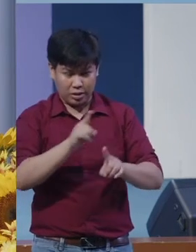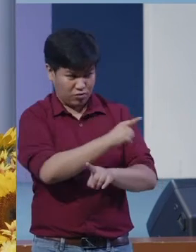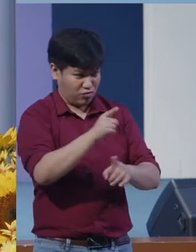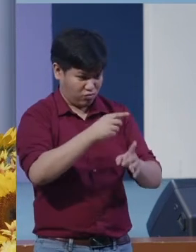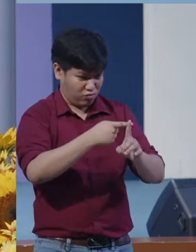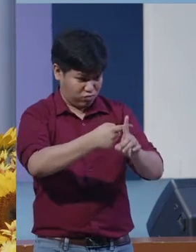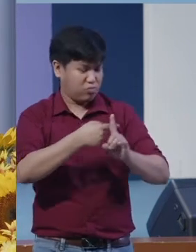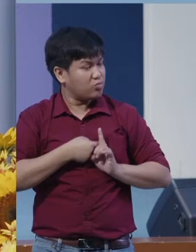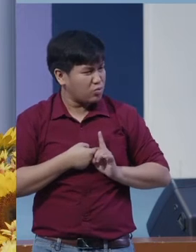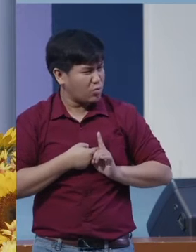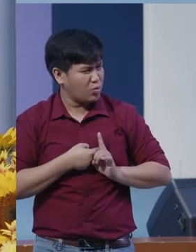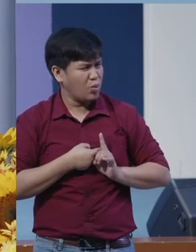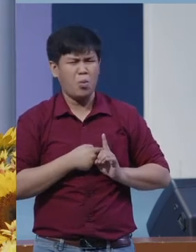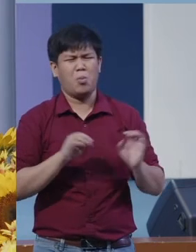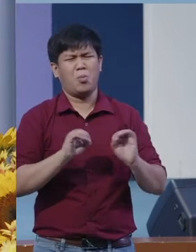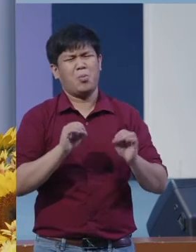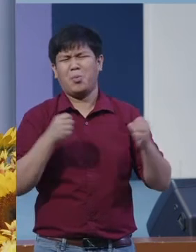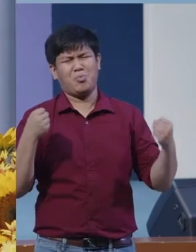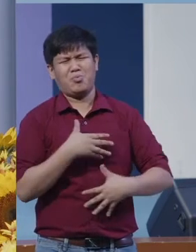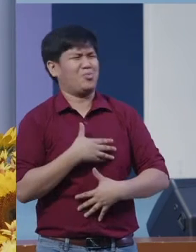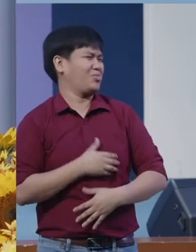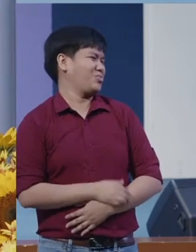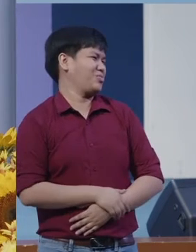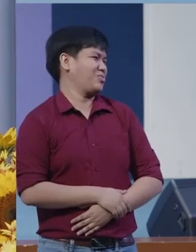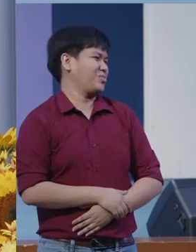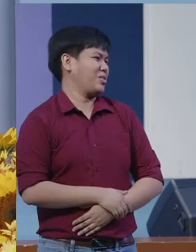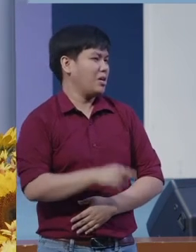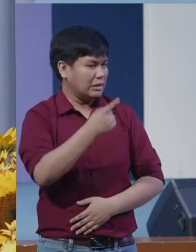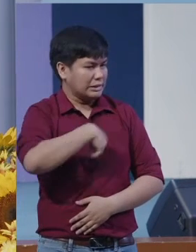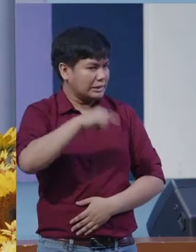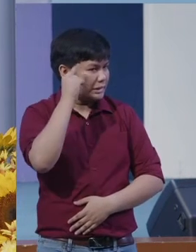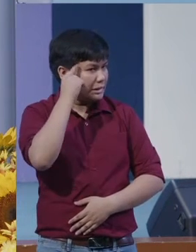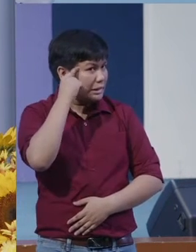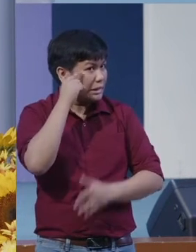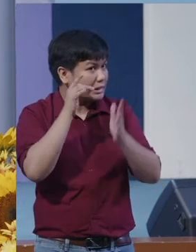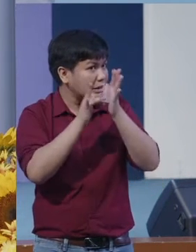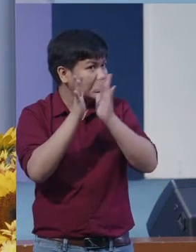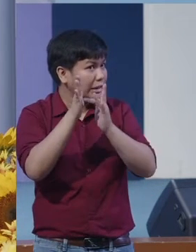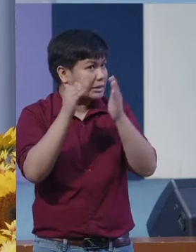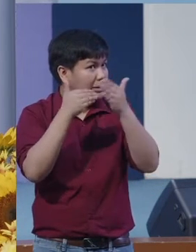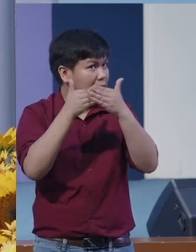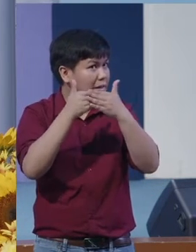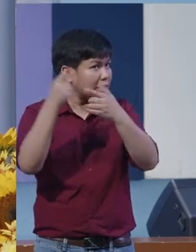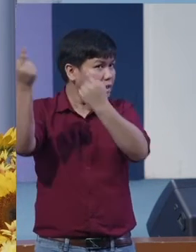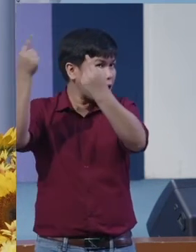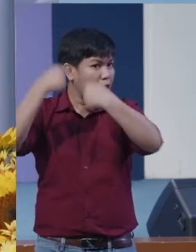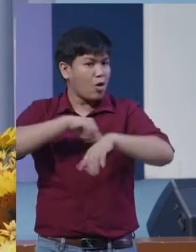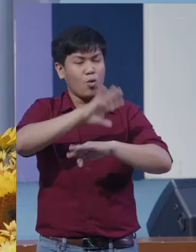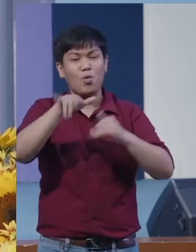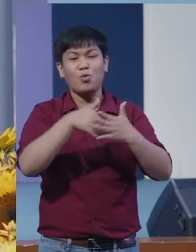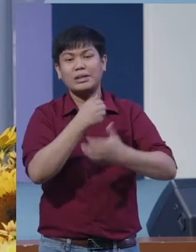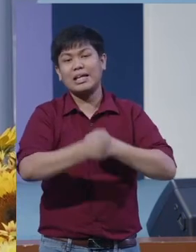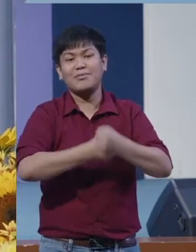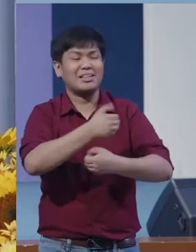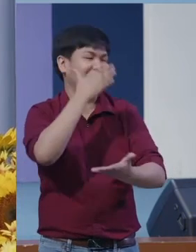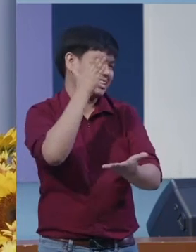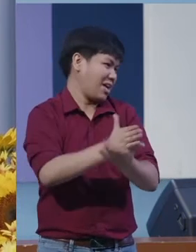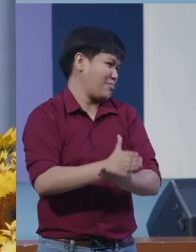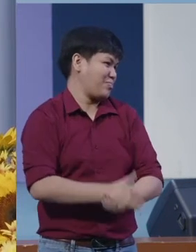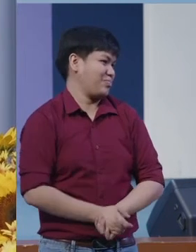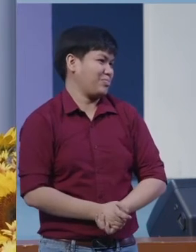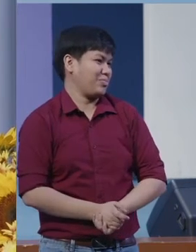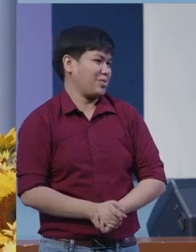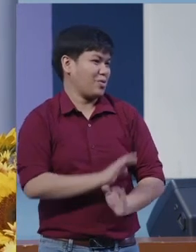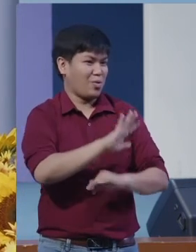mananampalataya, dapat po exciting sa atin na malapit nang bumalik ang ating Panginoon. Kaya